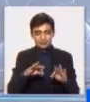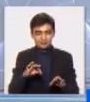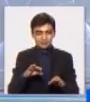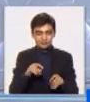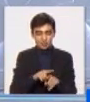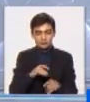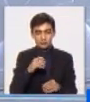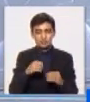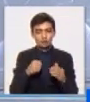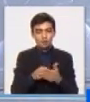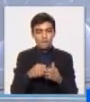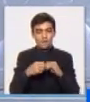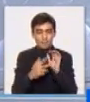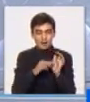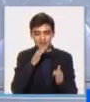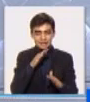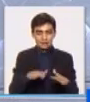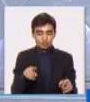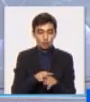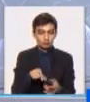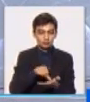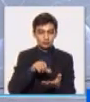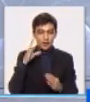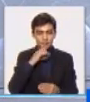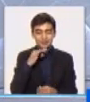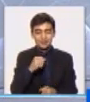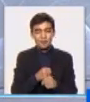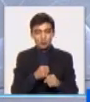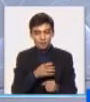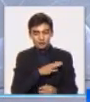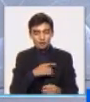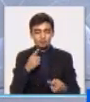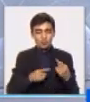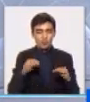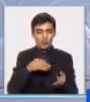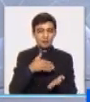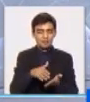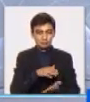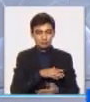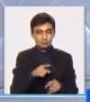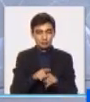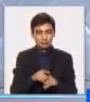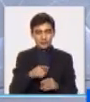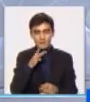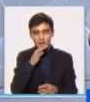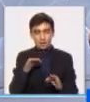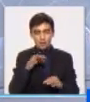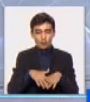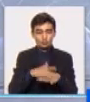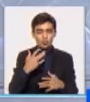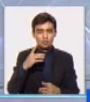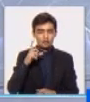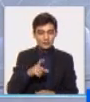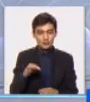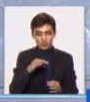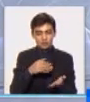до 18 лет. Более того, разработчики отказались от спорного пункта, который ограничивал число собравшихся.